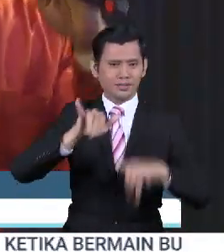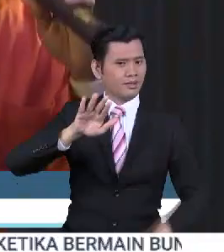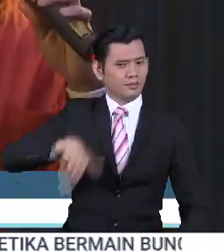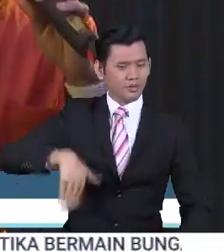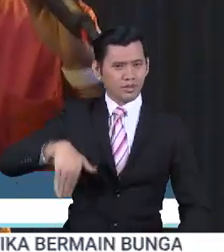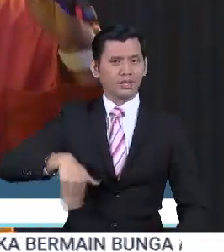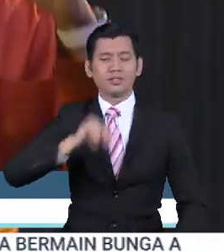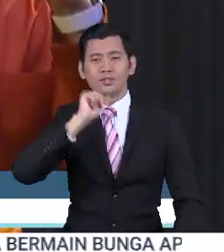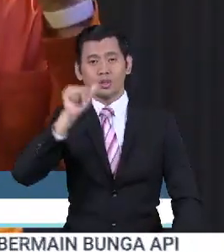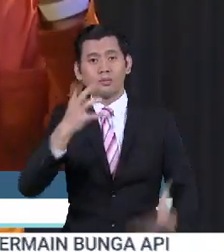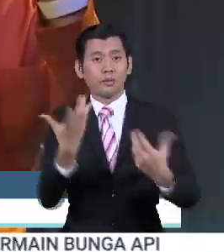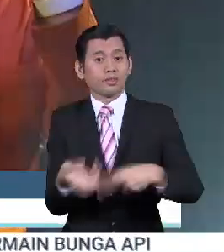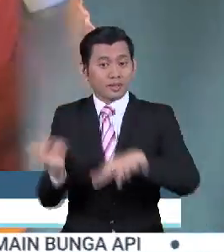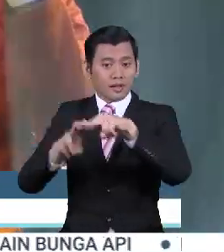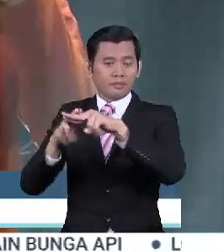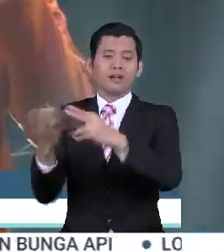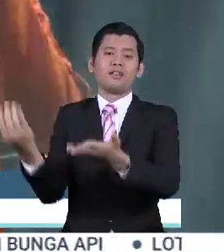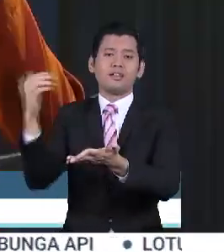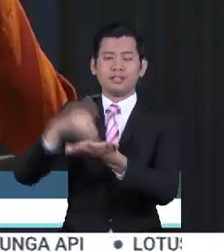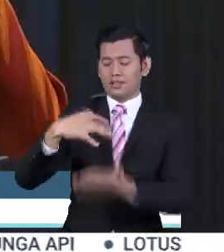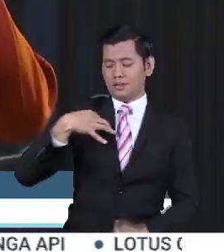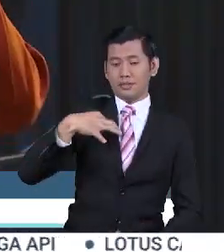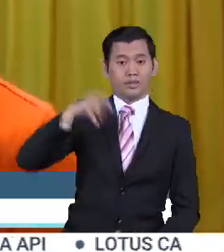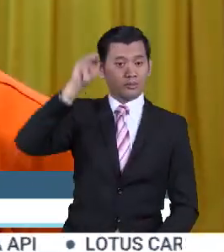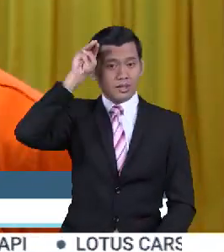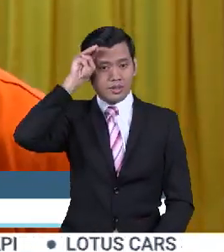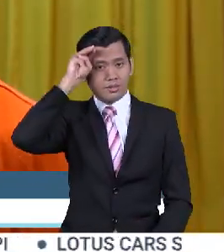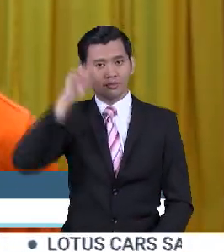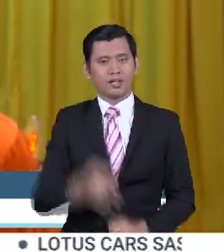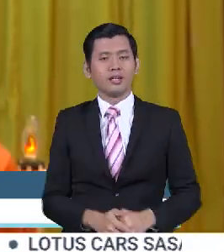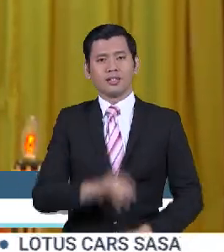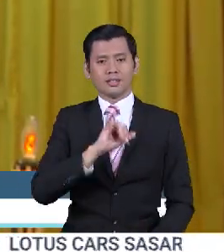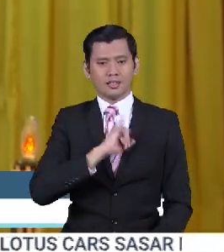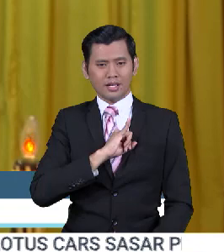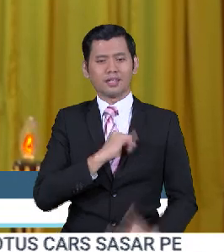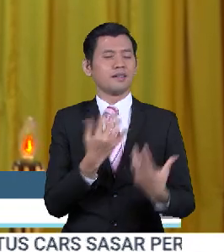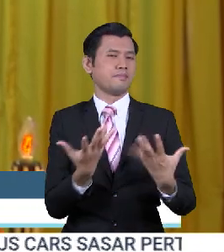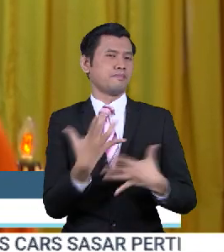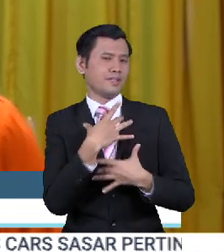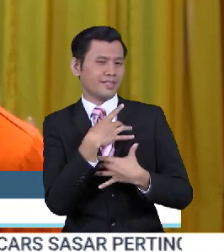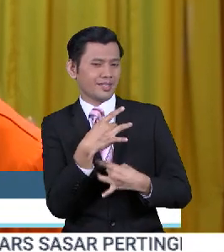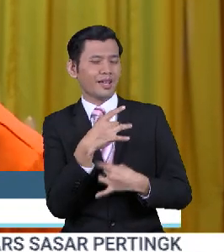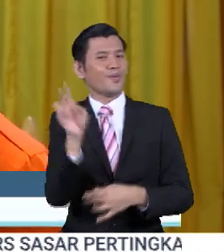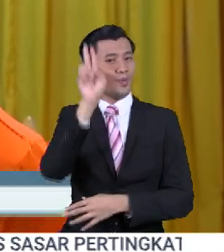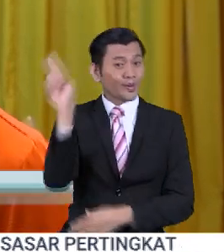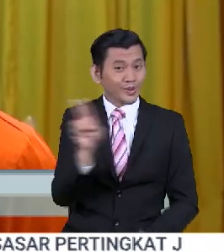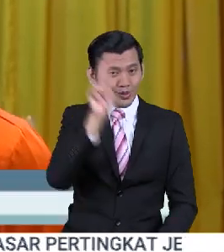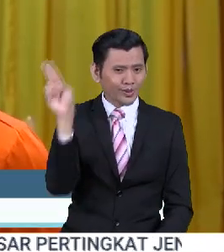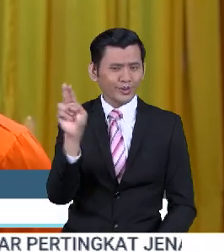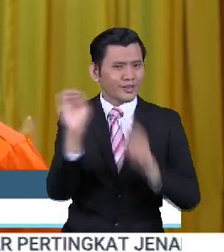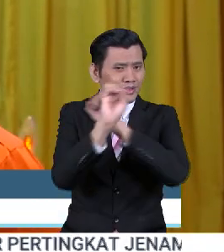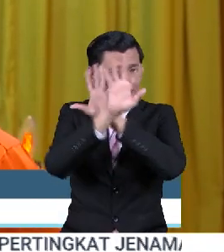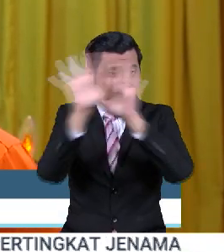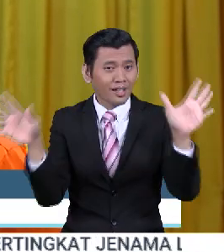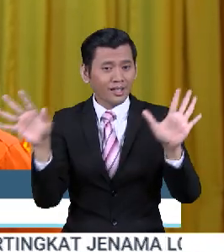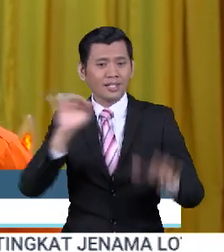mahu menambah dua pasang lagi koleksi busana itu. Sekarang trend lilac purple. Jadi lilac purple tu ada